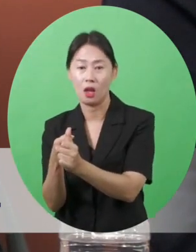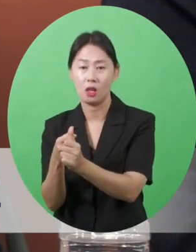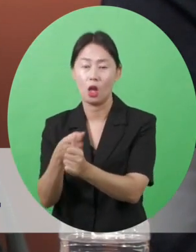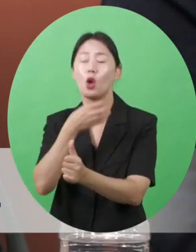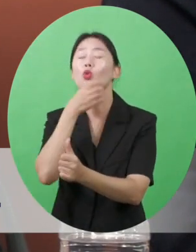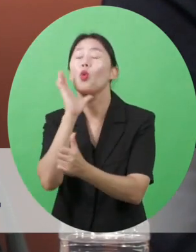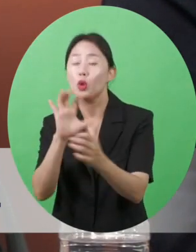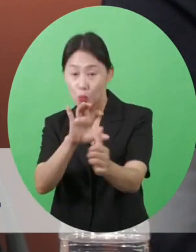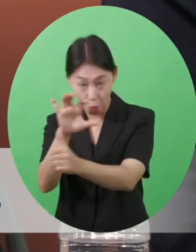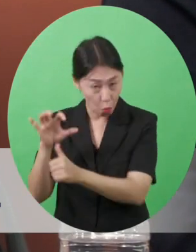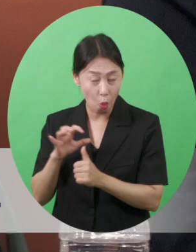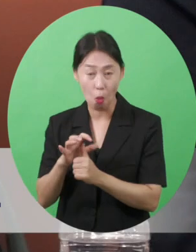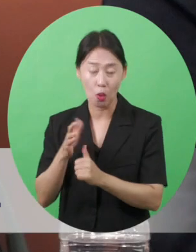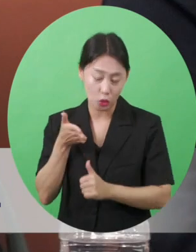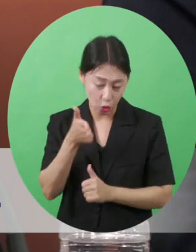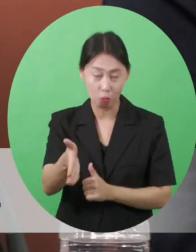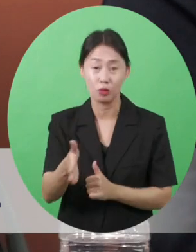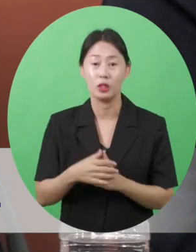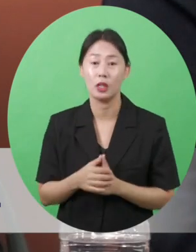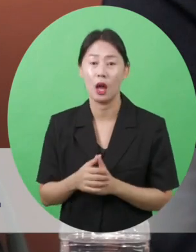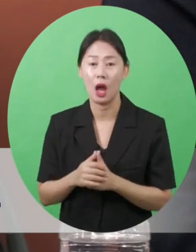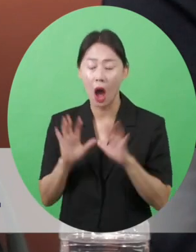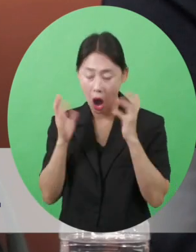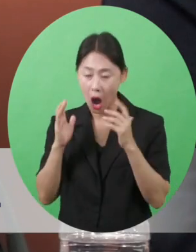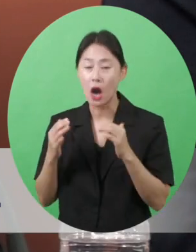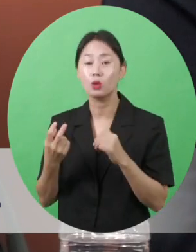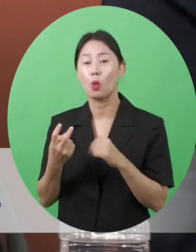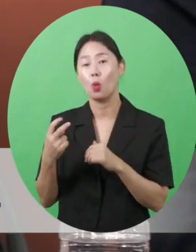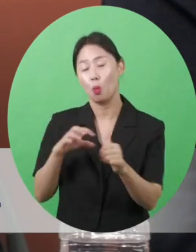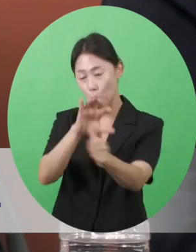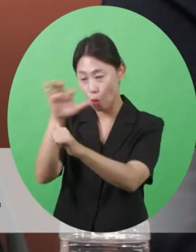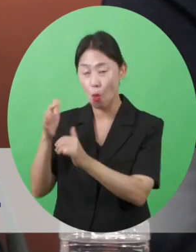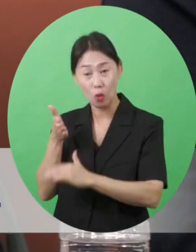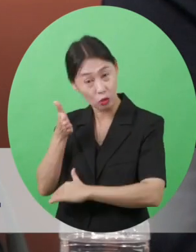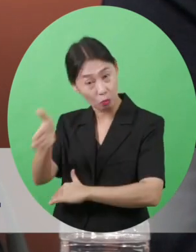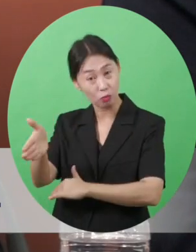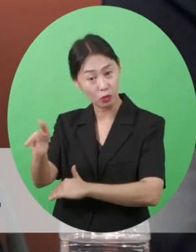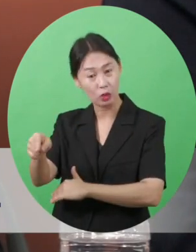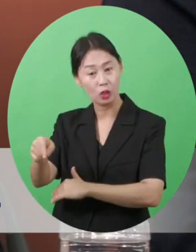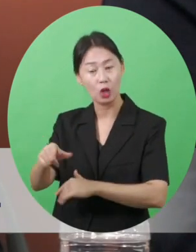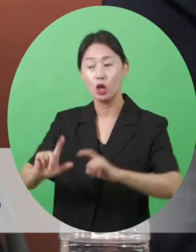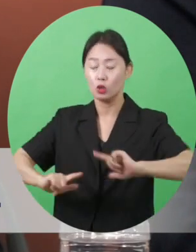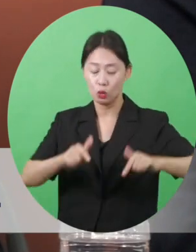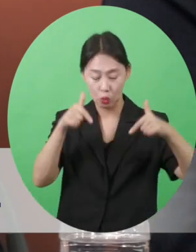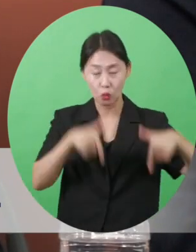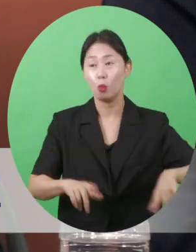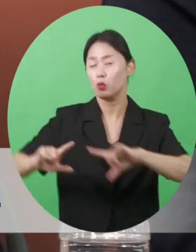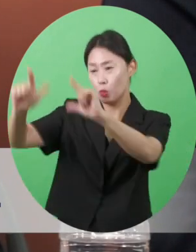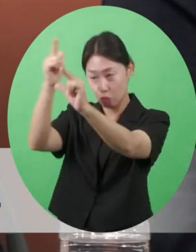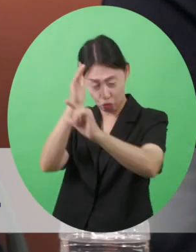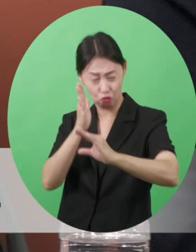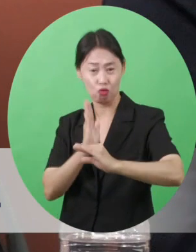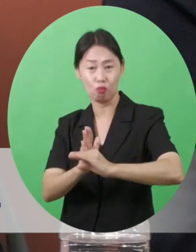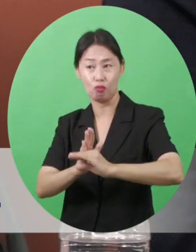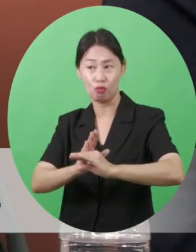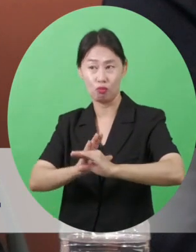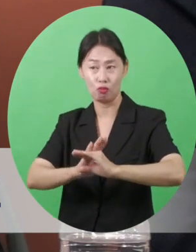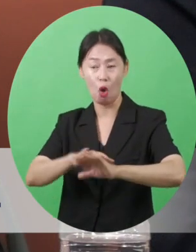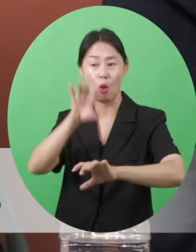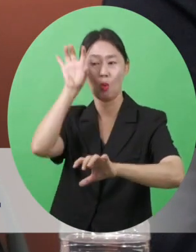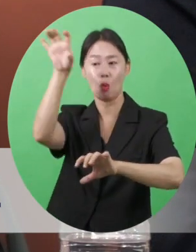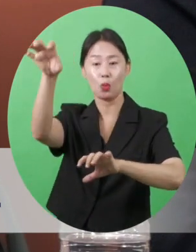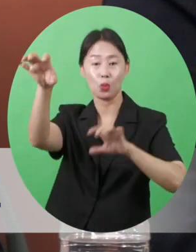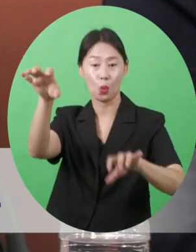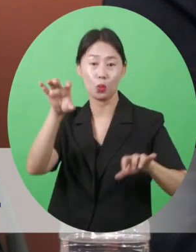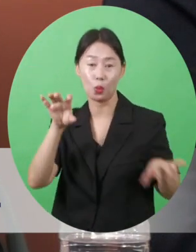노인 보호 전문 기관인 아동 보호 전문 기관처럼 이쪽에는 뭐 서부, 동부, 중부 해가지고 한 세네